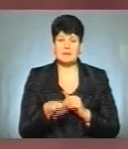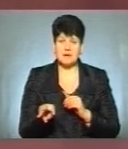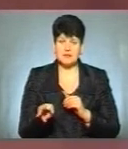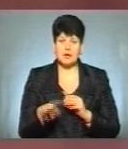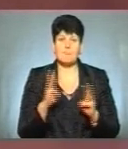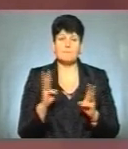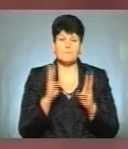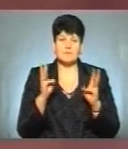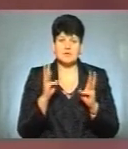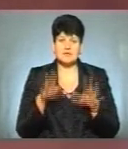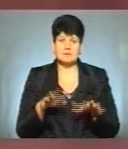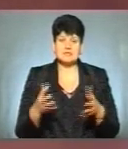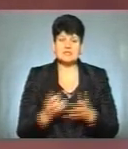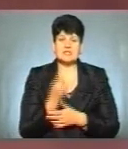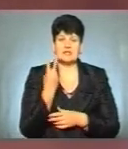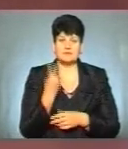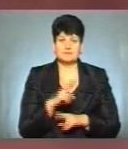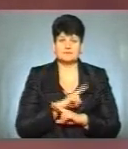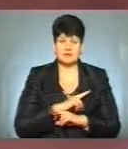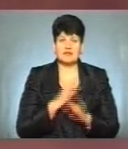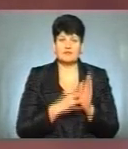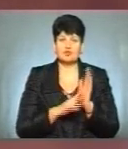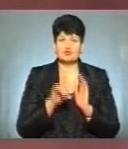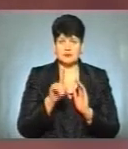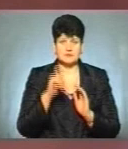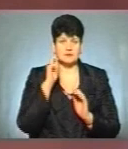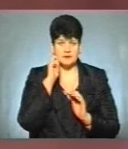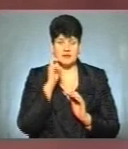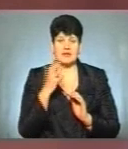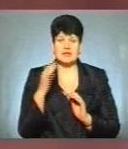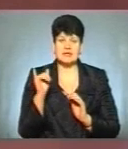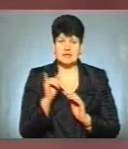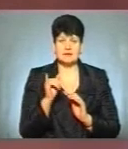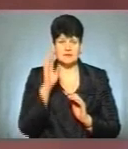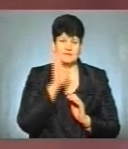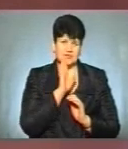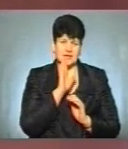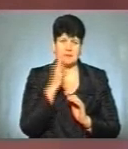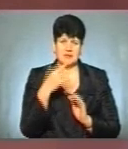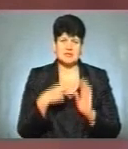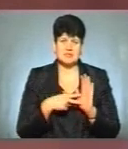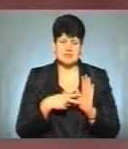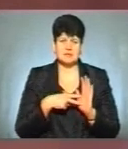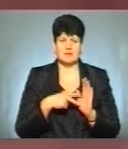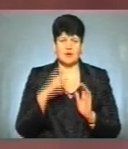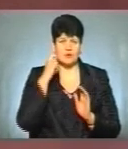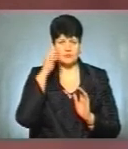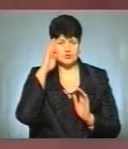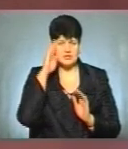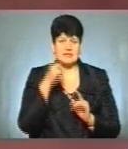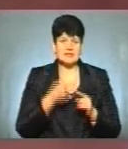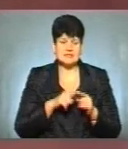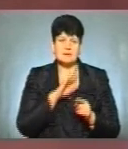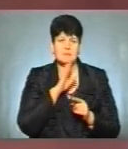метрів. Пожежники на місці знайшли два тіла. Це 91-річна жінка та 57-річний чоловік. Вони – мати та син, каже